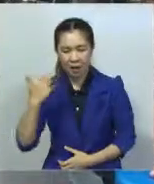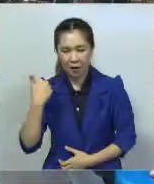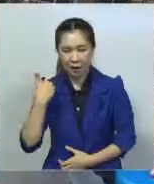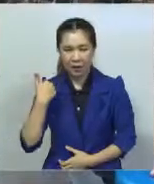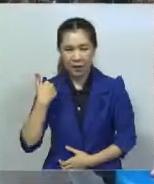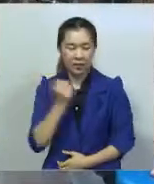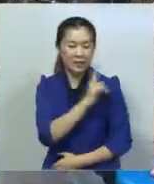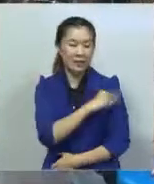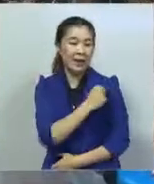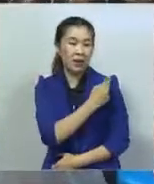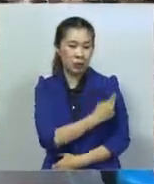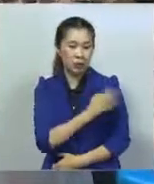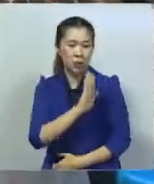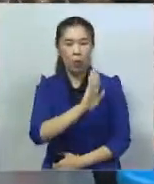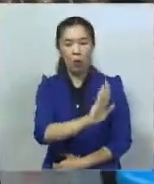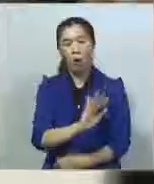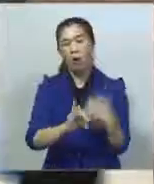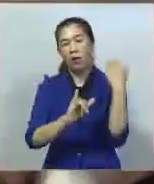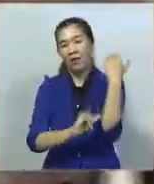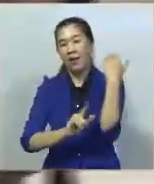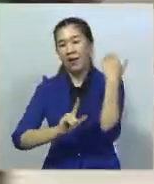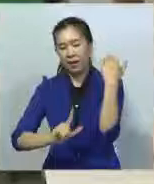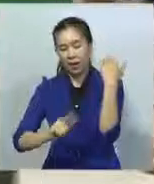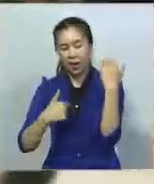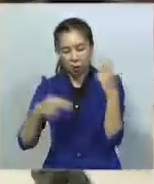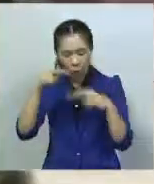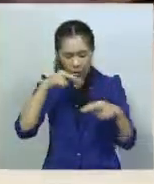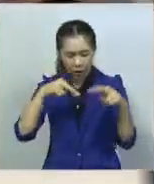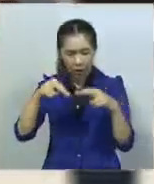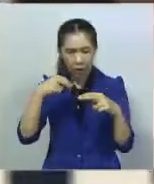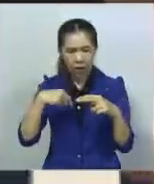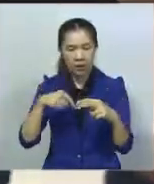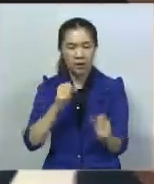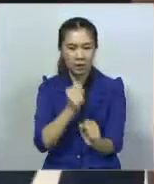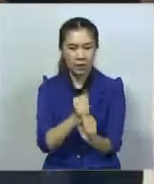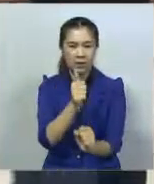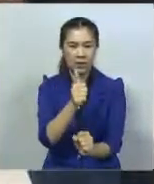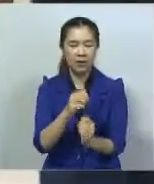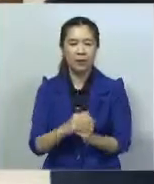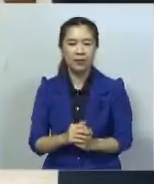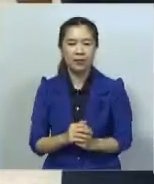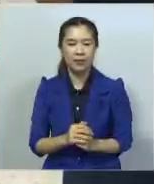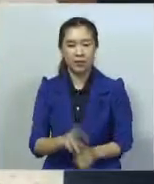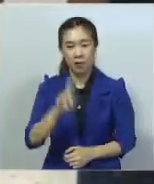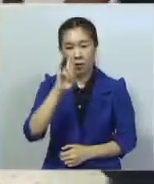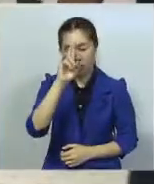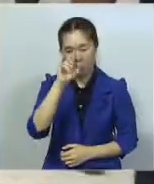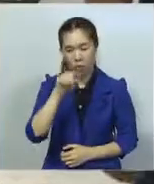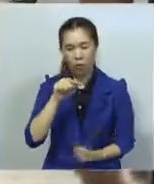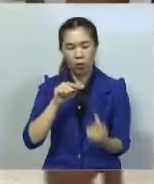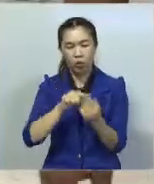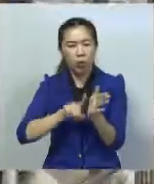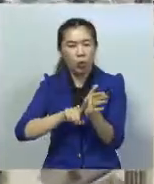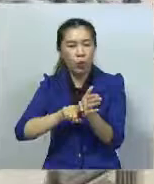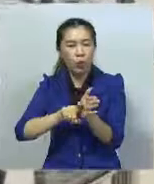าธารณสุขของจังหวัดยะลาได้เฝ้าระวังอย่างใกล้ชิดมั่นใจว่ายังคุมโรคได้สำหรับโรคที่คุณกุญย่าเป็นโรคติดเชื้อ